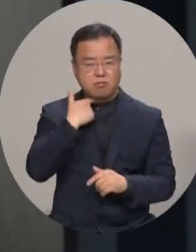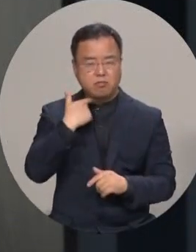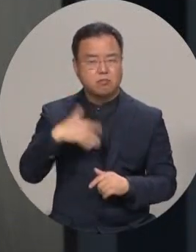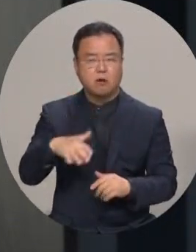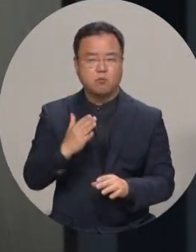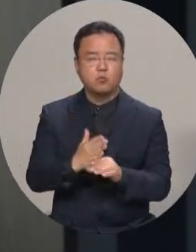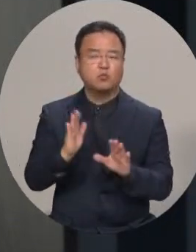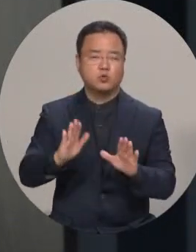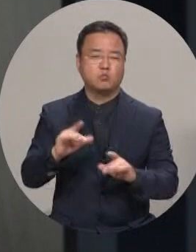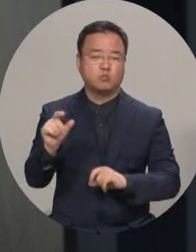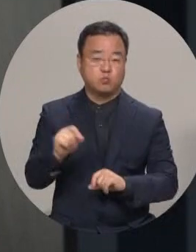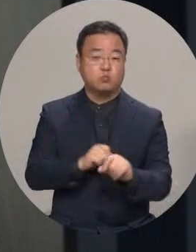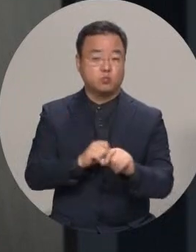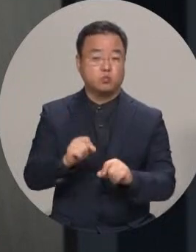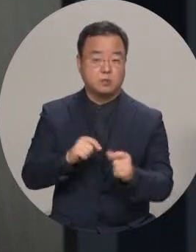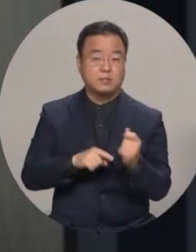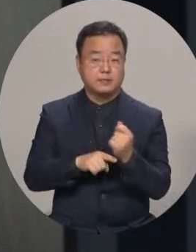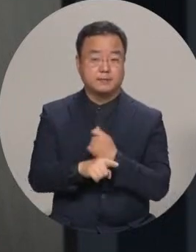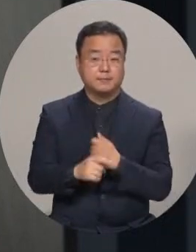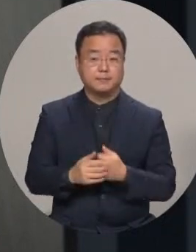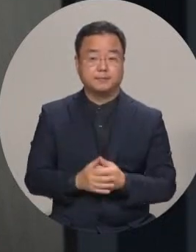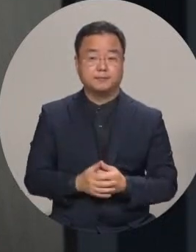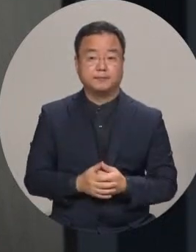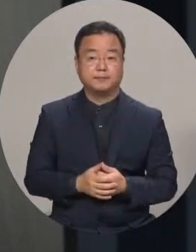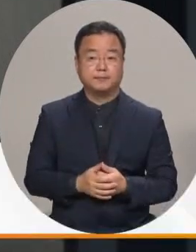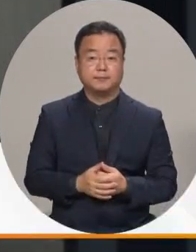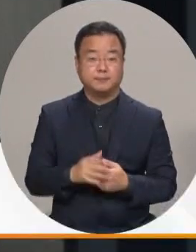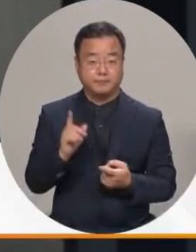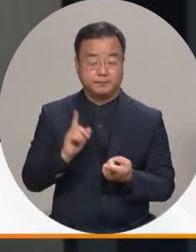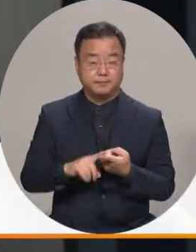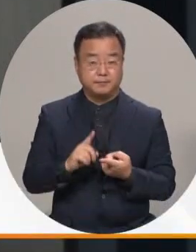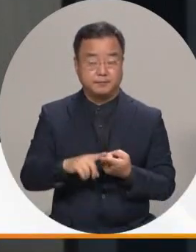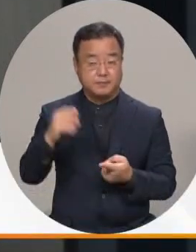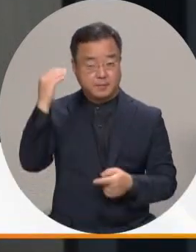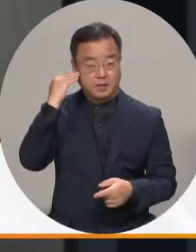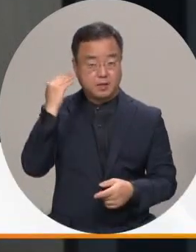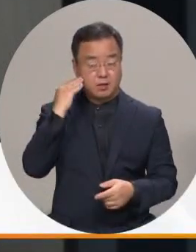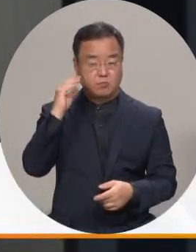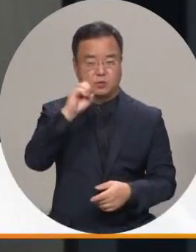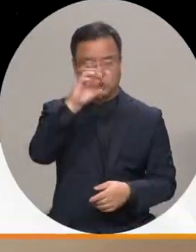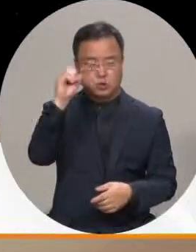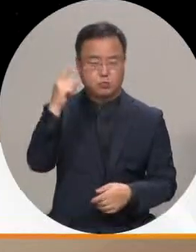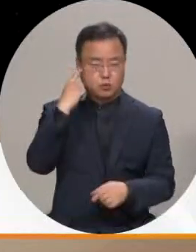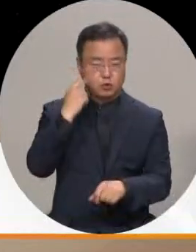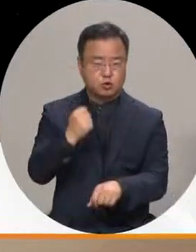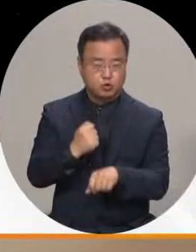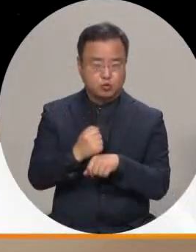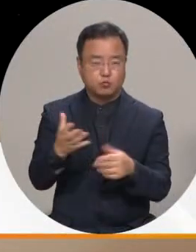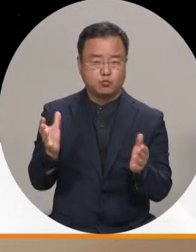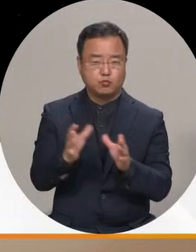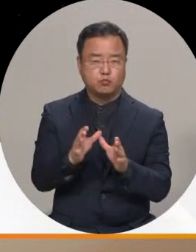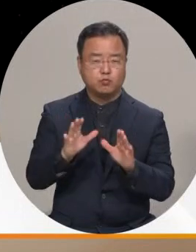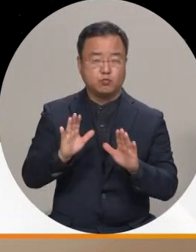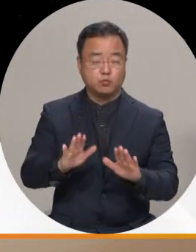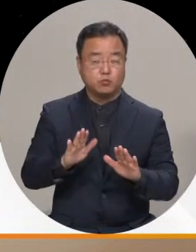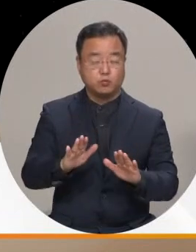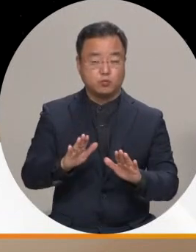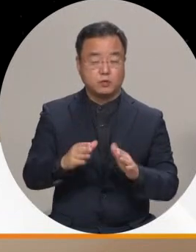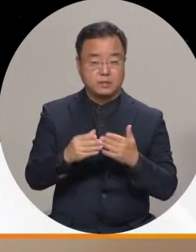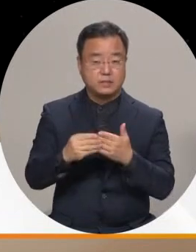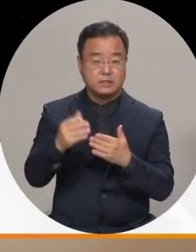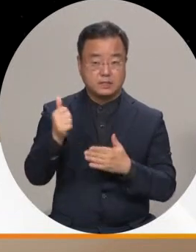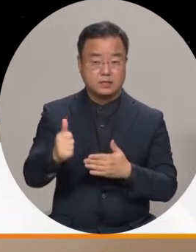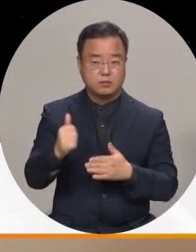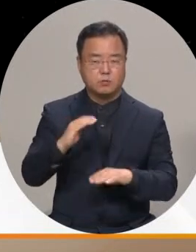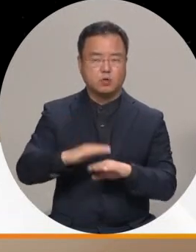이번 관측이 더 큰 의미로 다가오는 것 같습니다 어 이에 대해 한국 천문 연구원 소속이자 e avn agn 워킹 그룹의 리더인